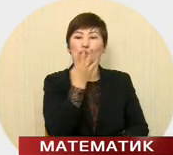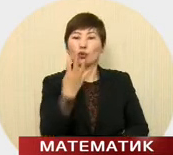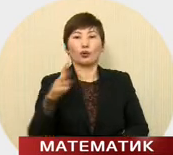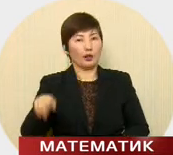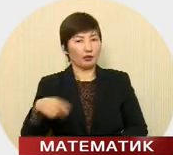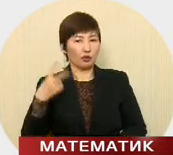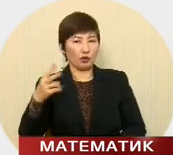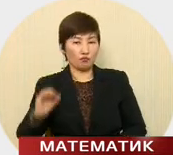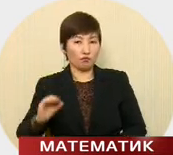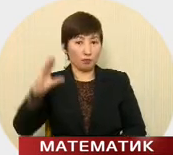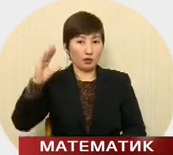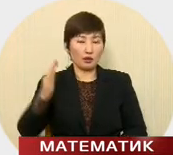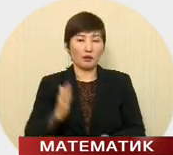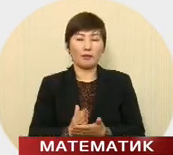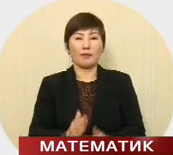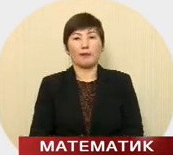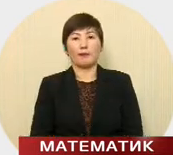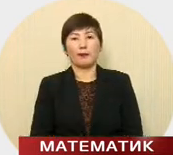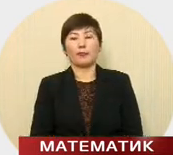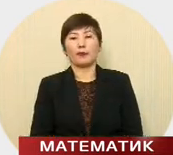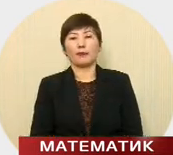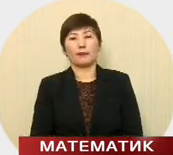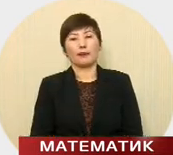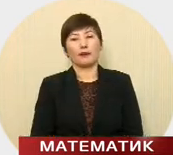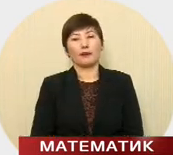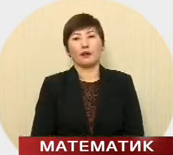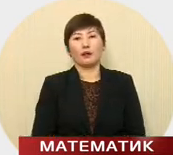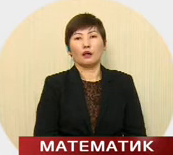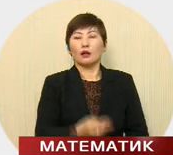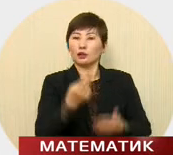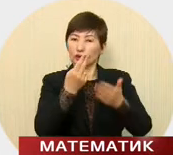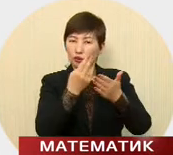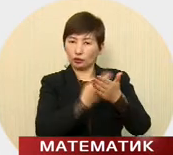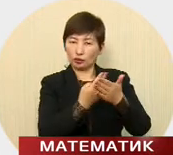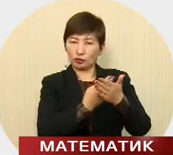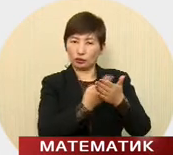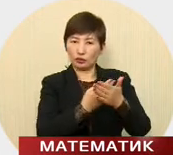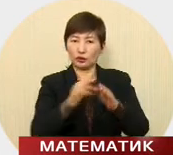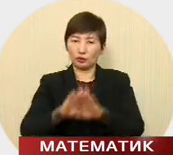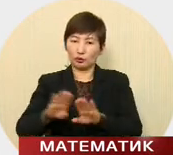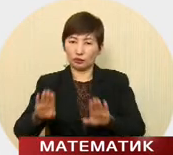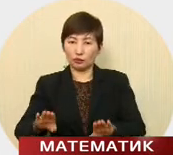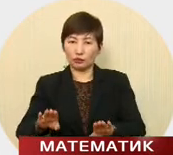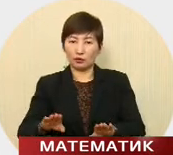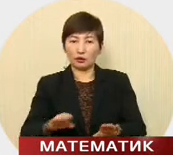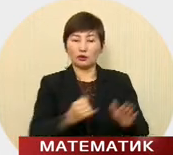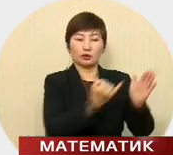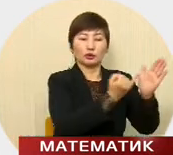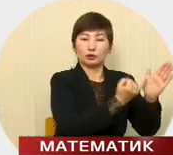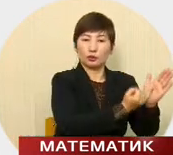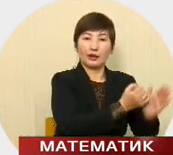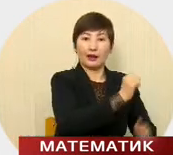4.2%-аар их байгаа нь харагдаж байна. А харин 6-аар хичээлдэг сурагчдын эзлэх хувь нь